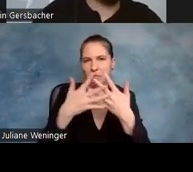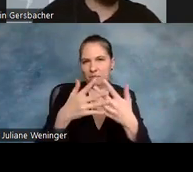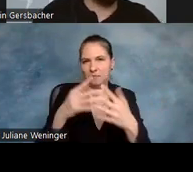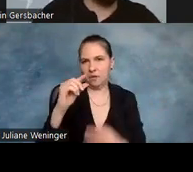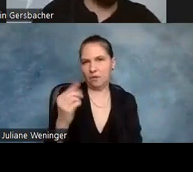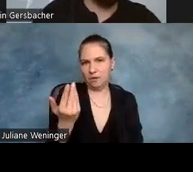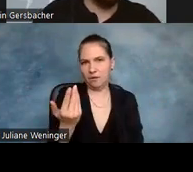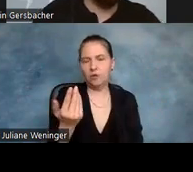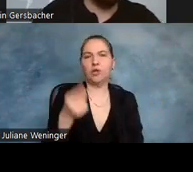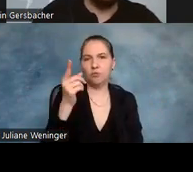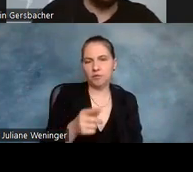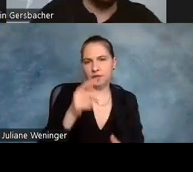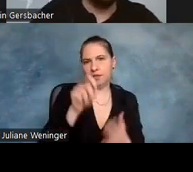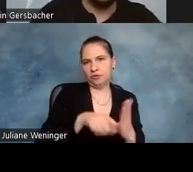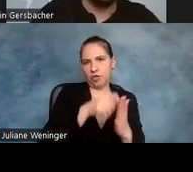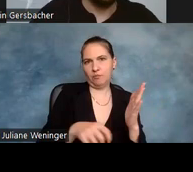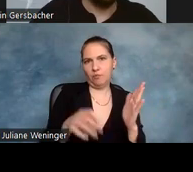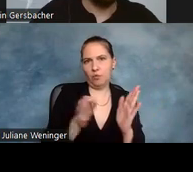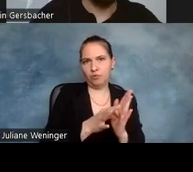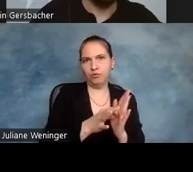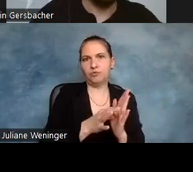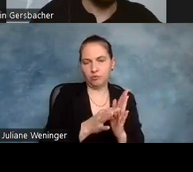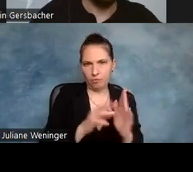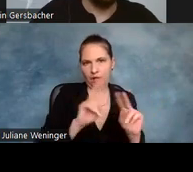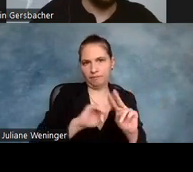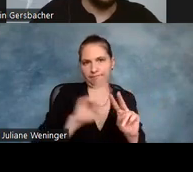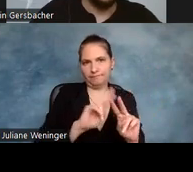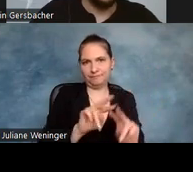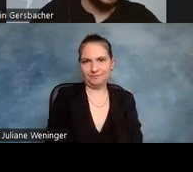bei diesem Checkpunkt wieder anmerken.